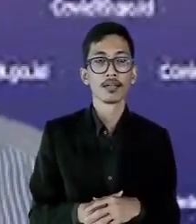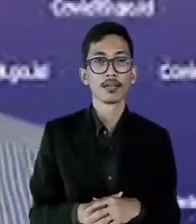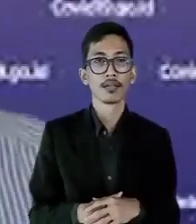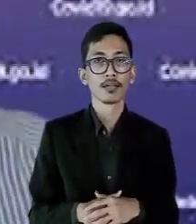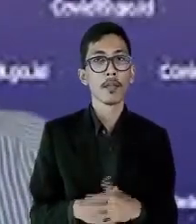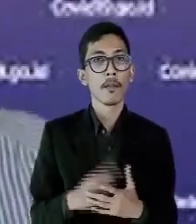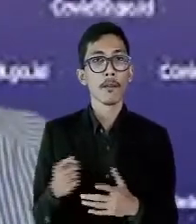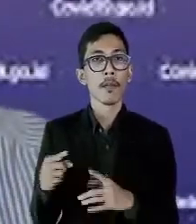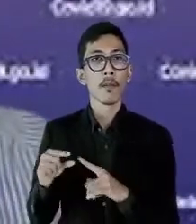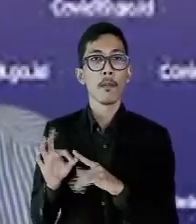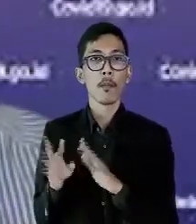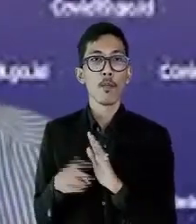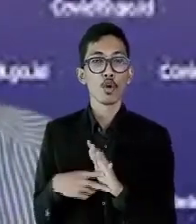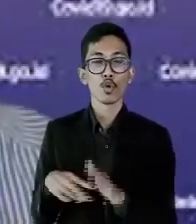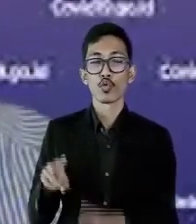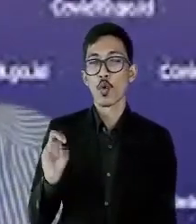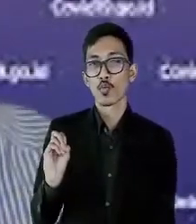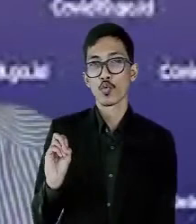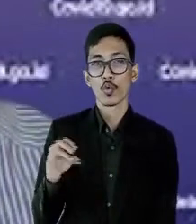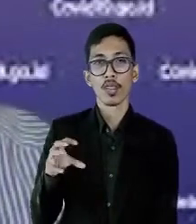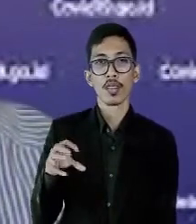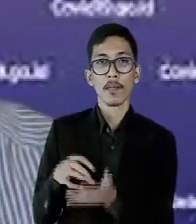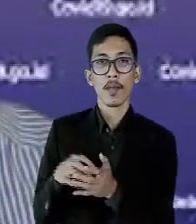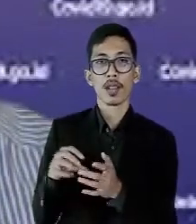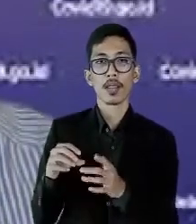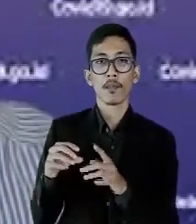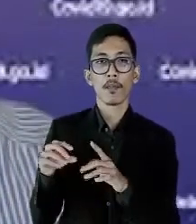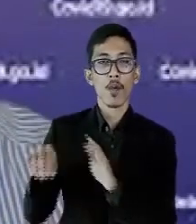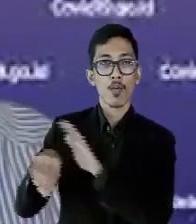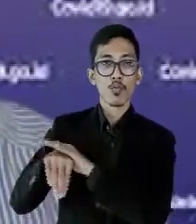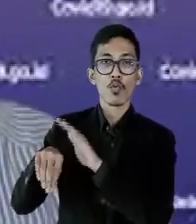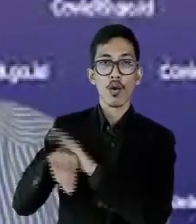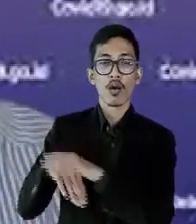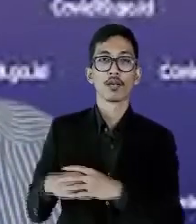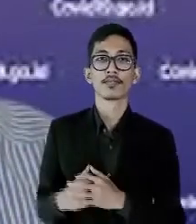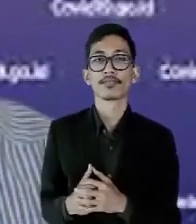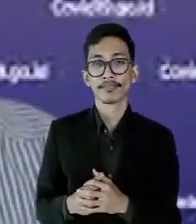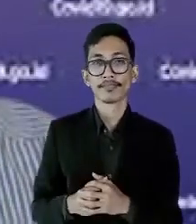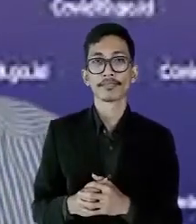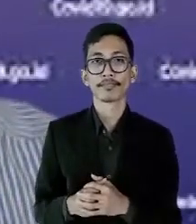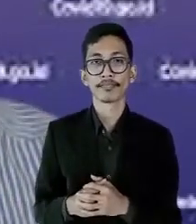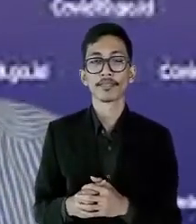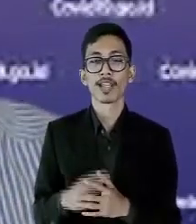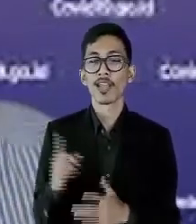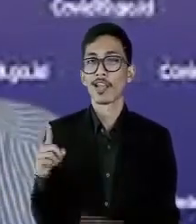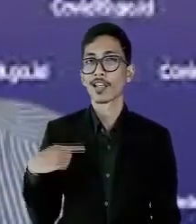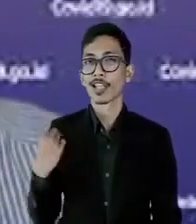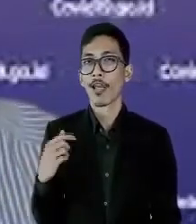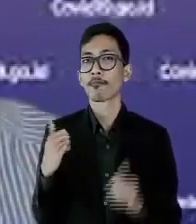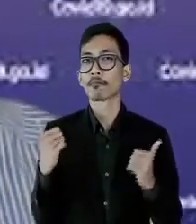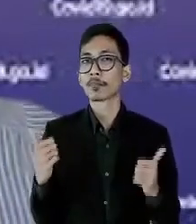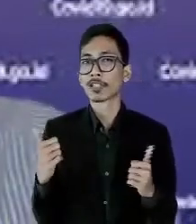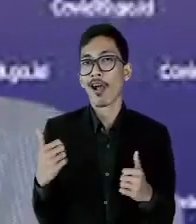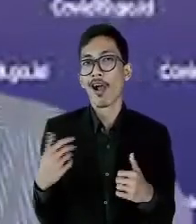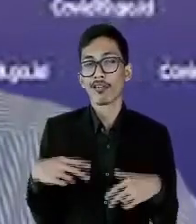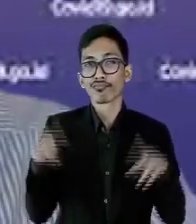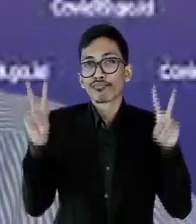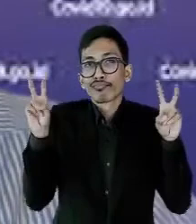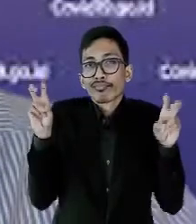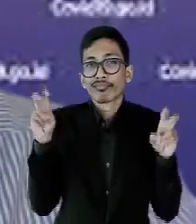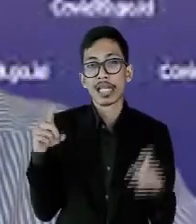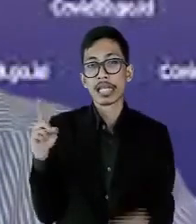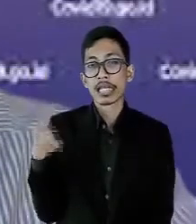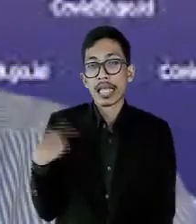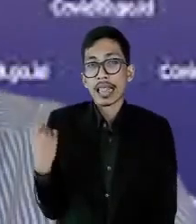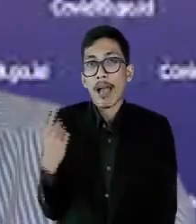penyelenggaraan PON ke-20 di Papua. Torang bisa betul-betul terjadi di Papua, dan ini